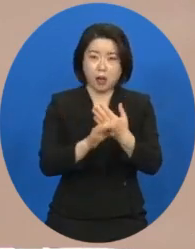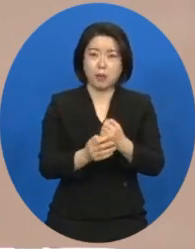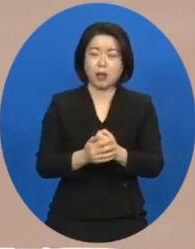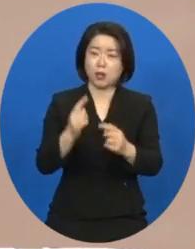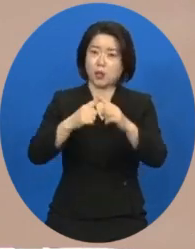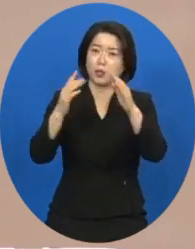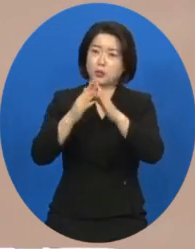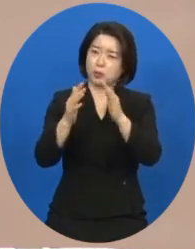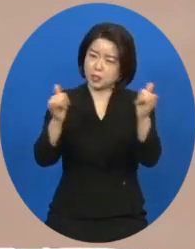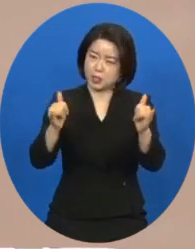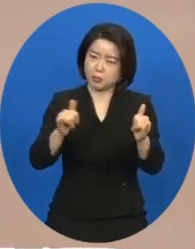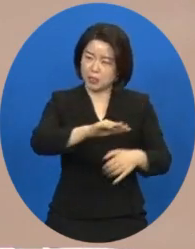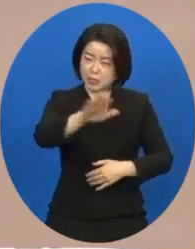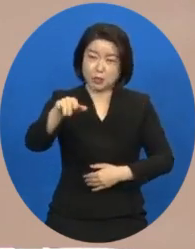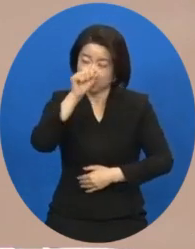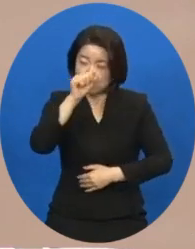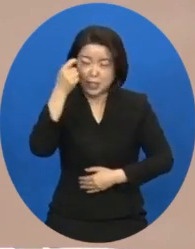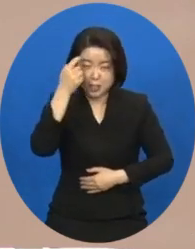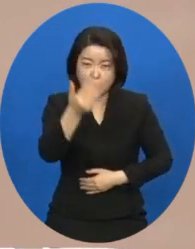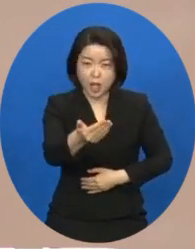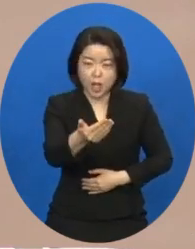교인들이 좋아합니까?